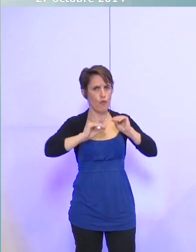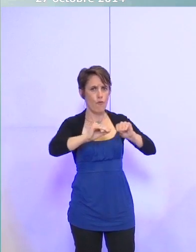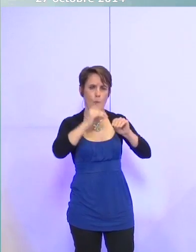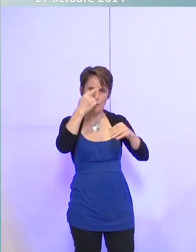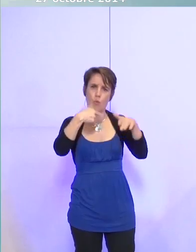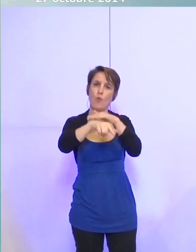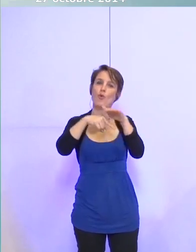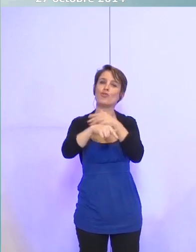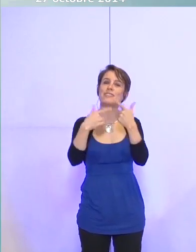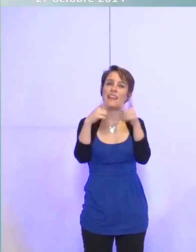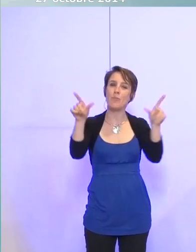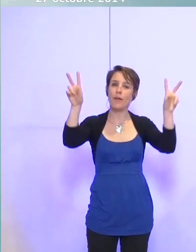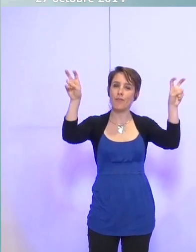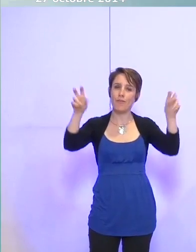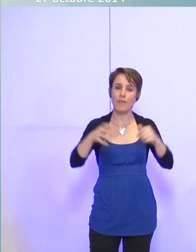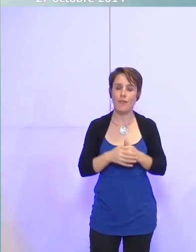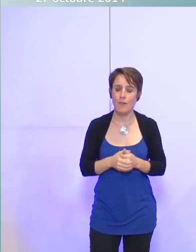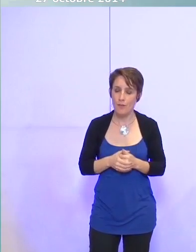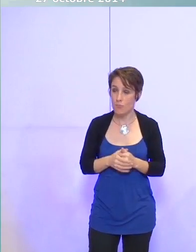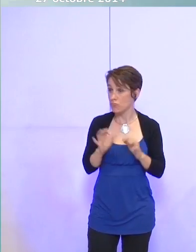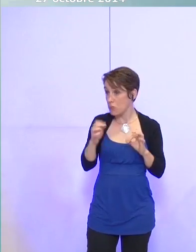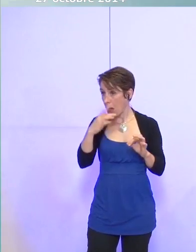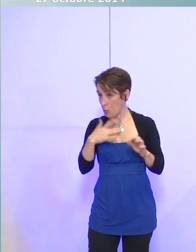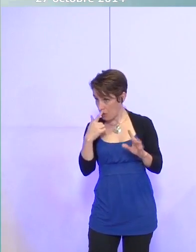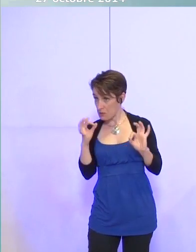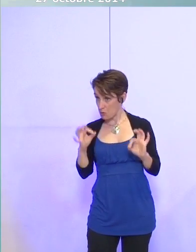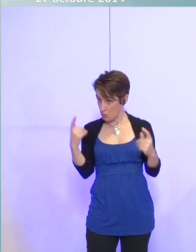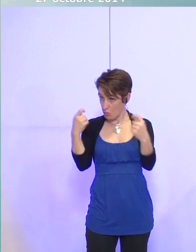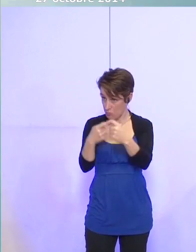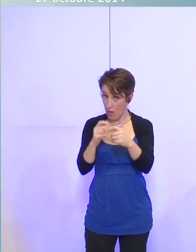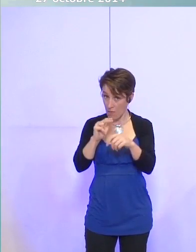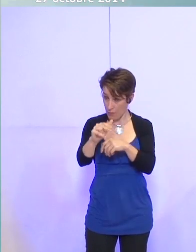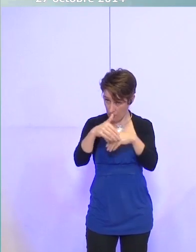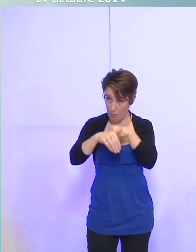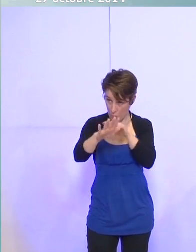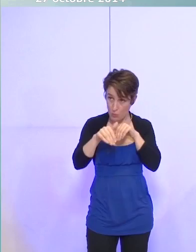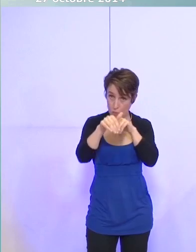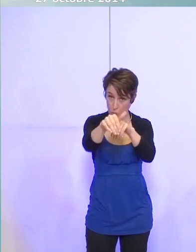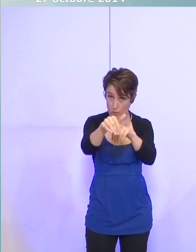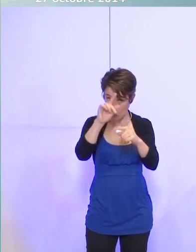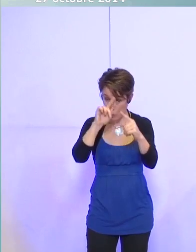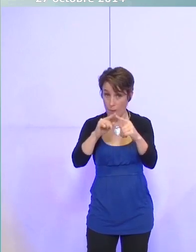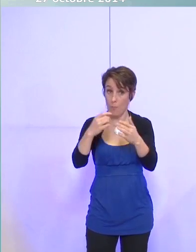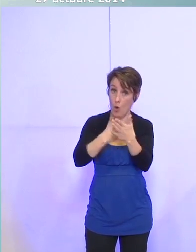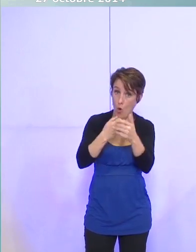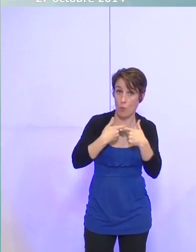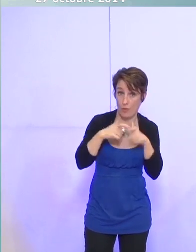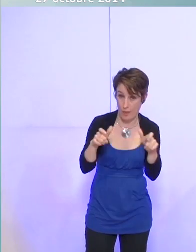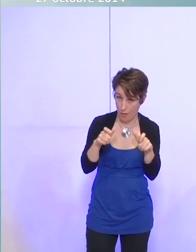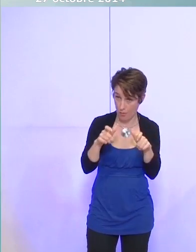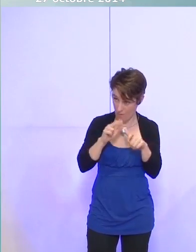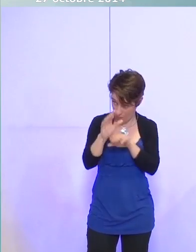les logiciels libres. Je pense que ça participe de ce que vous aurez l'intention de mettre en place autour justement de l'open data, entre autres, mais pas